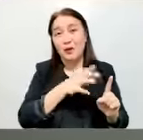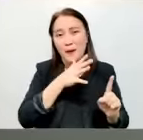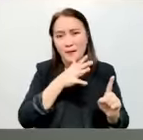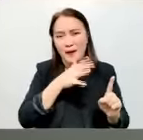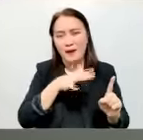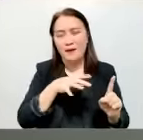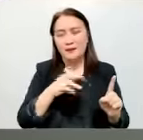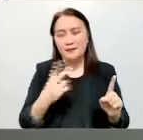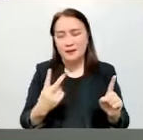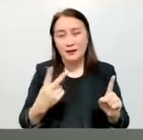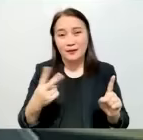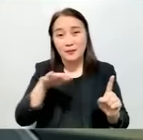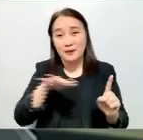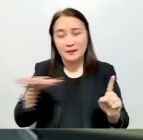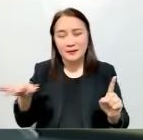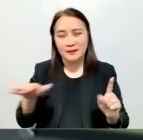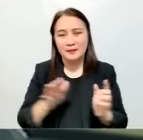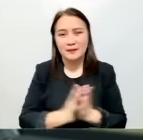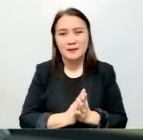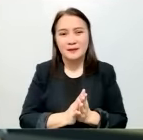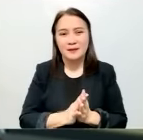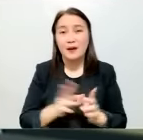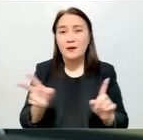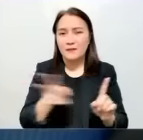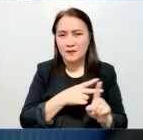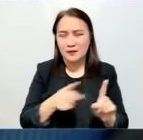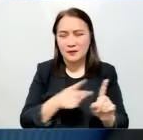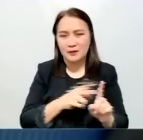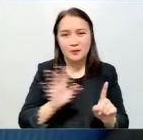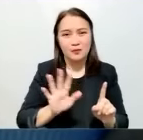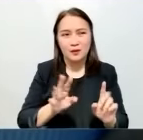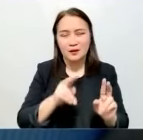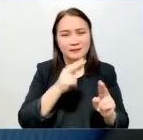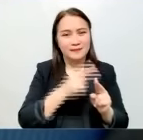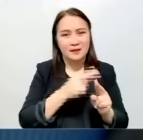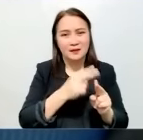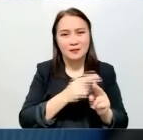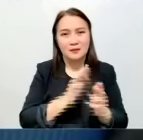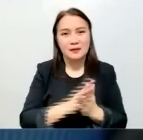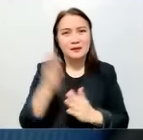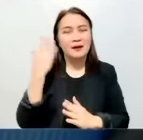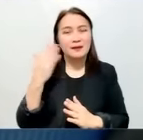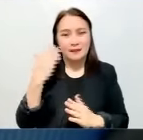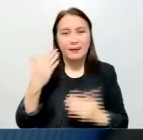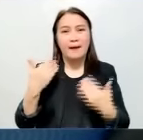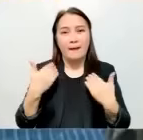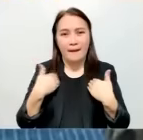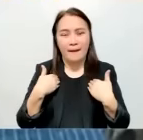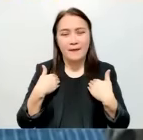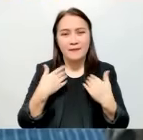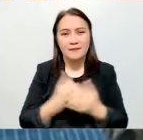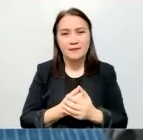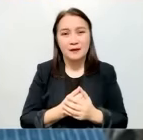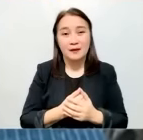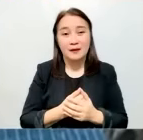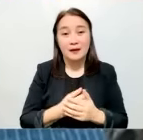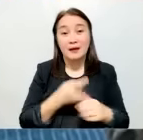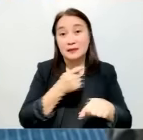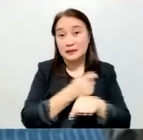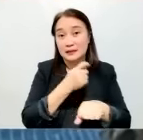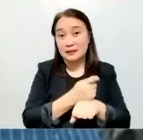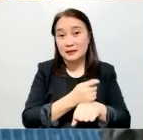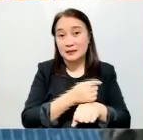na pangalanan ng biktima. Pero base sa imbestigasyon, dati na palang nakakatanggap ng mga death threat ang biktima. Kasama rin siya, tinitingnan